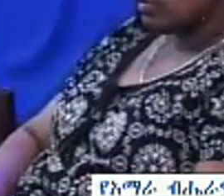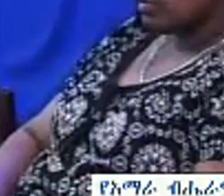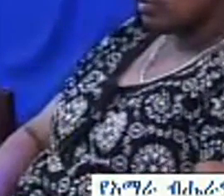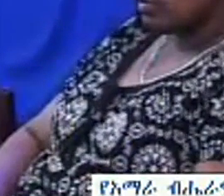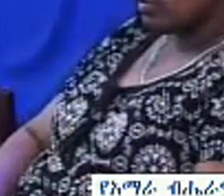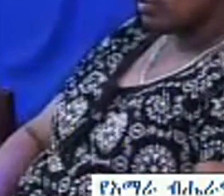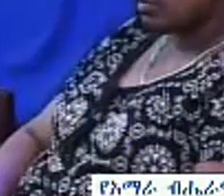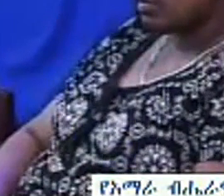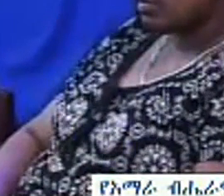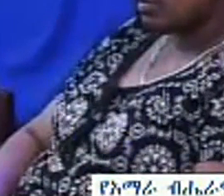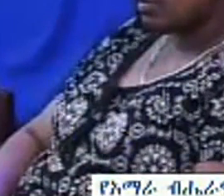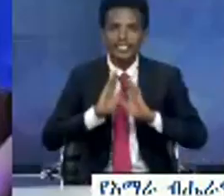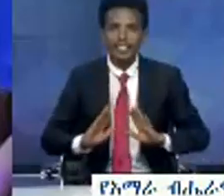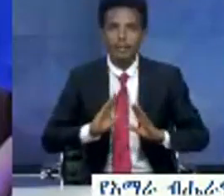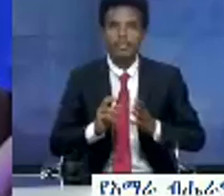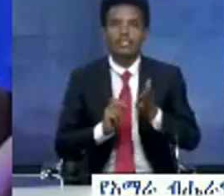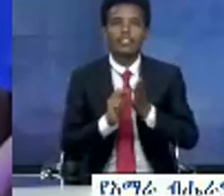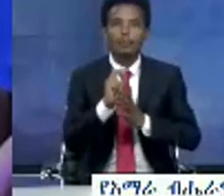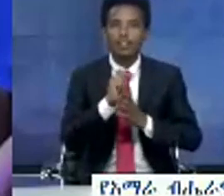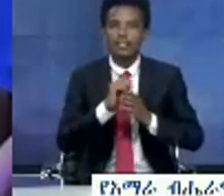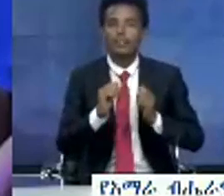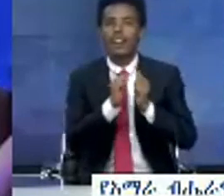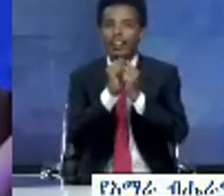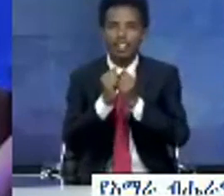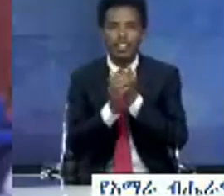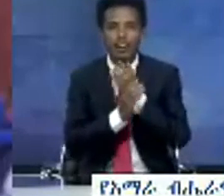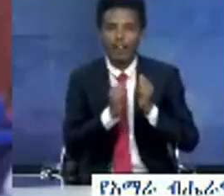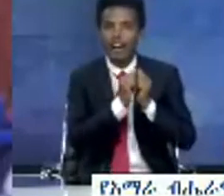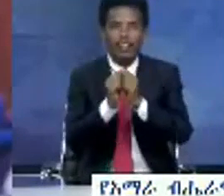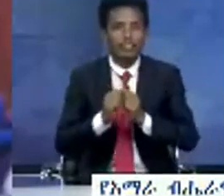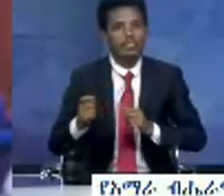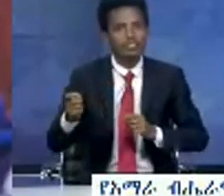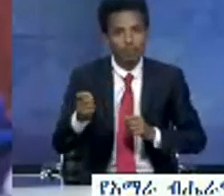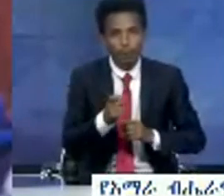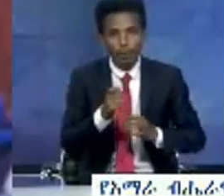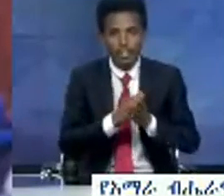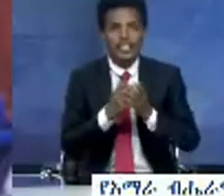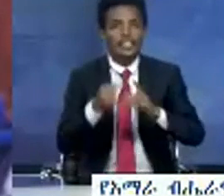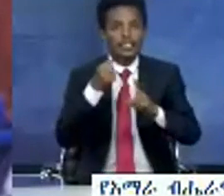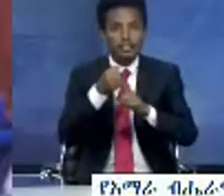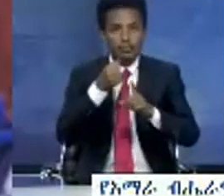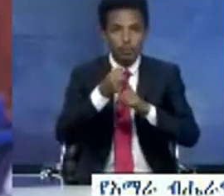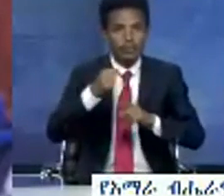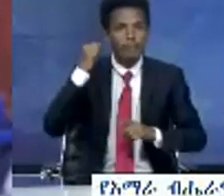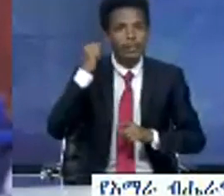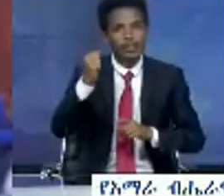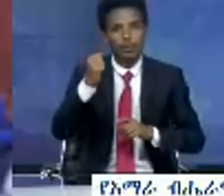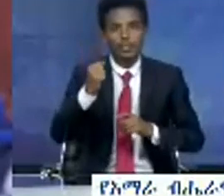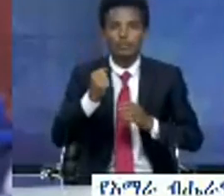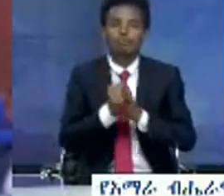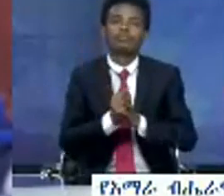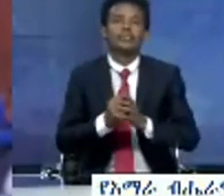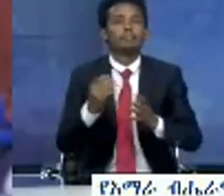ተጠቃሚነት፣ ለሰላም፣ ለዲሞክራሲና ለሀገራዊ አንድነት እንደሆነ የትግል ወቅት መፈክሮቻችሁ ምስክሮች